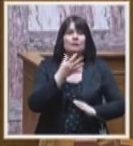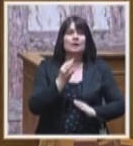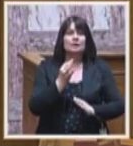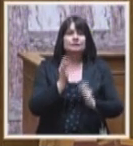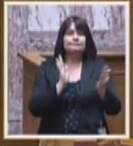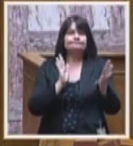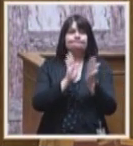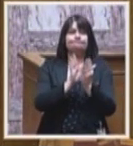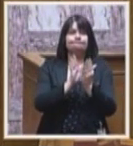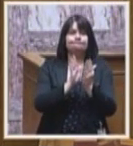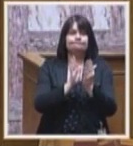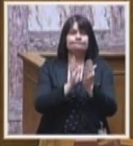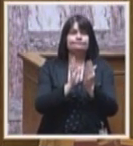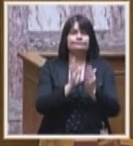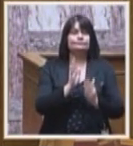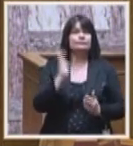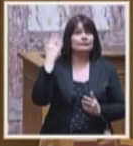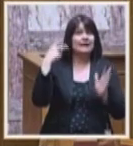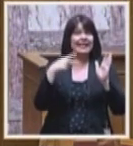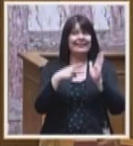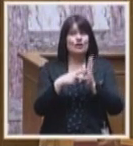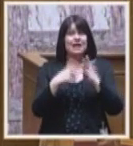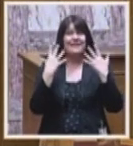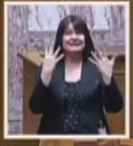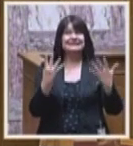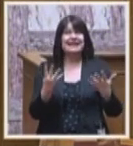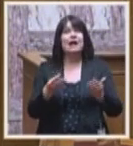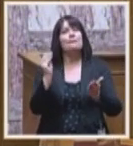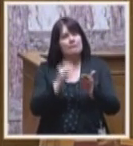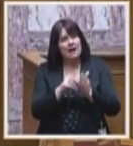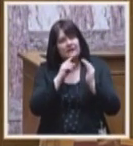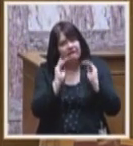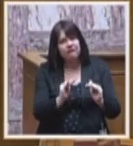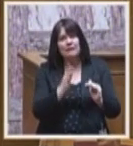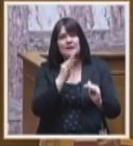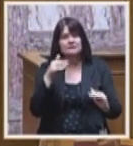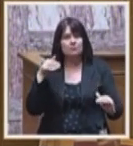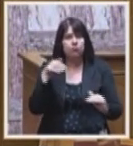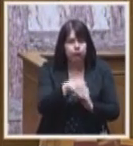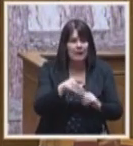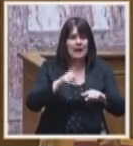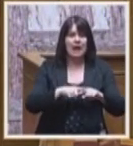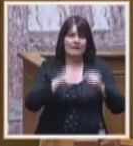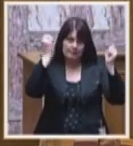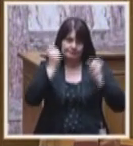που ζήσαμε την κατάσταση του 2009 ξανά μπροστά στη χρεοκοπία.